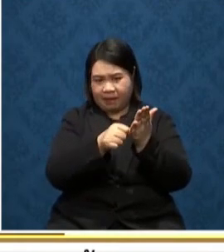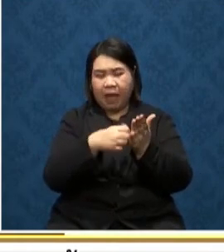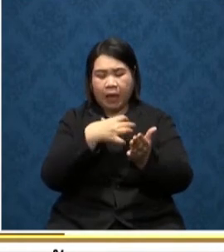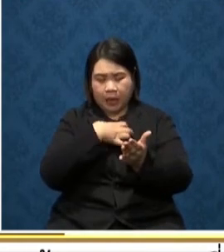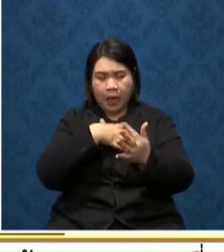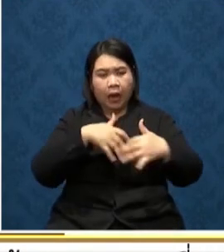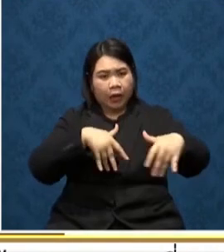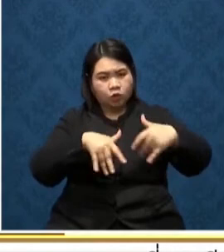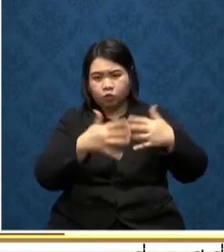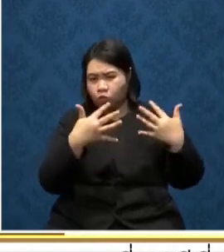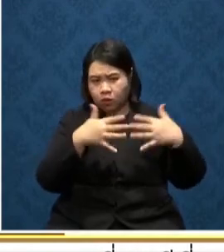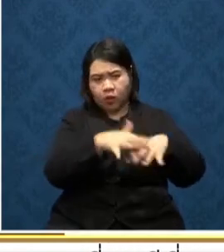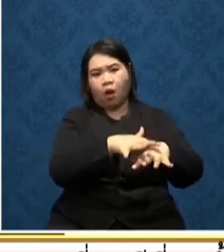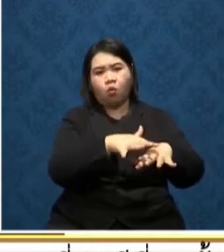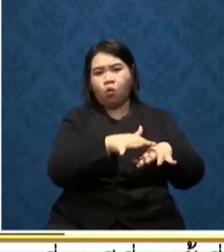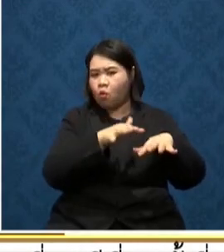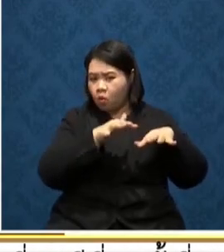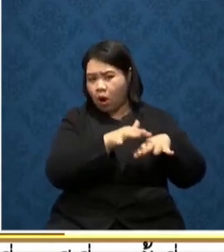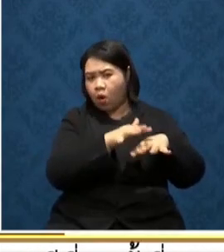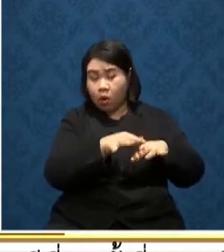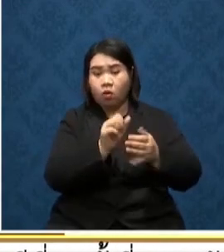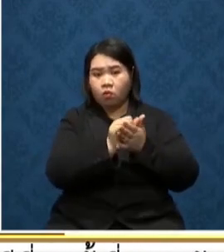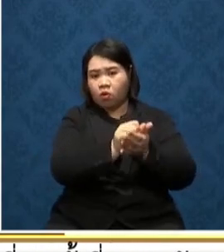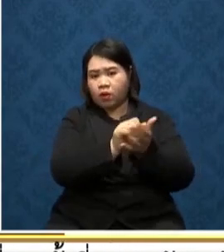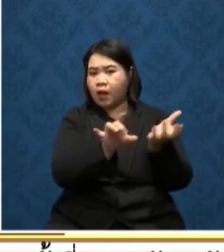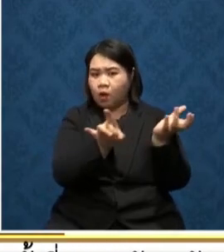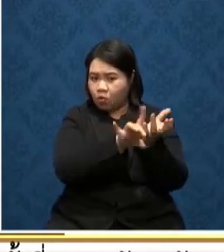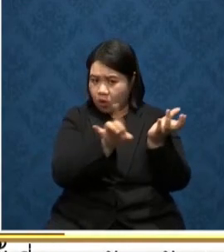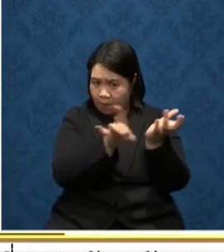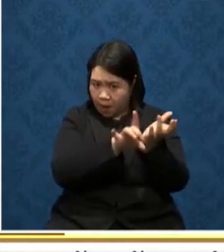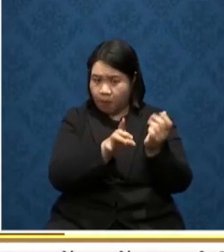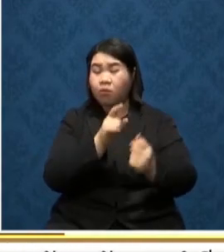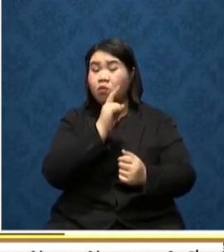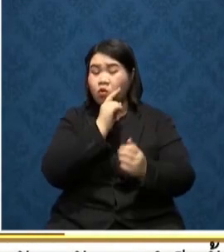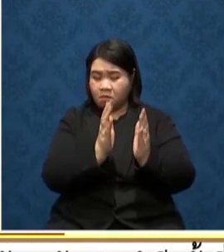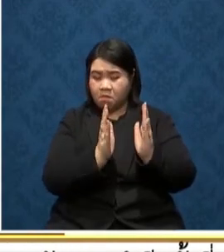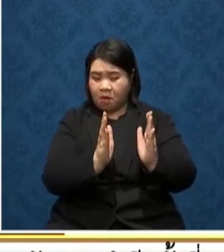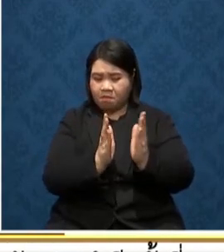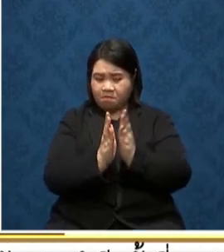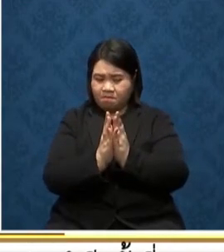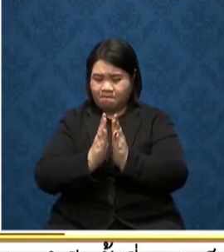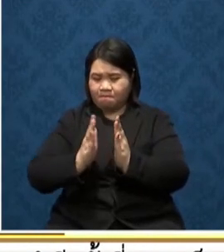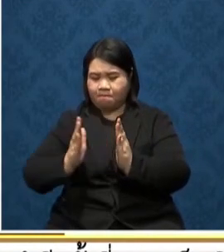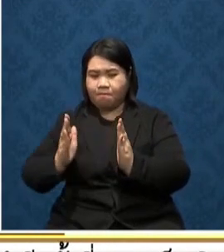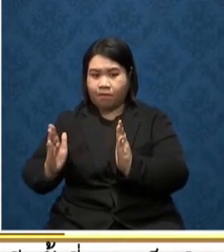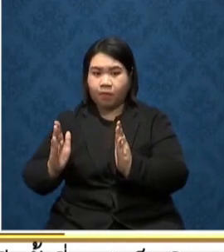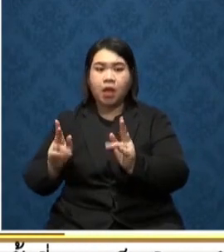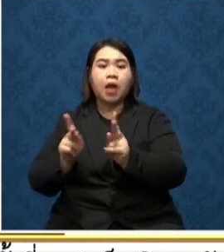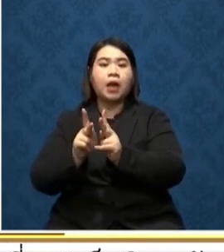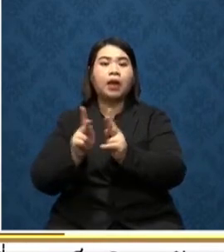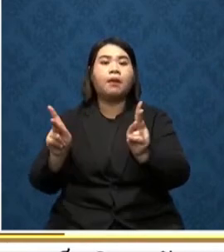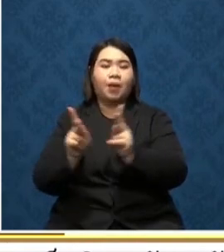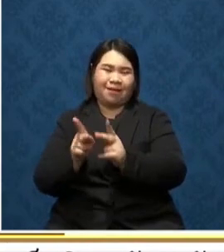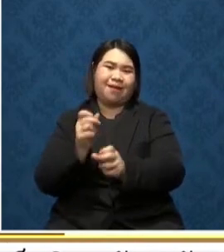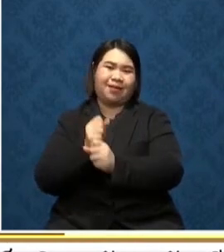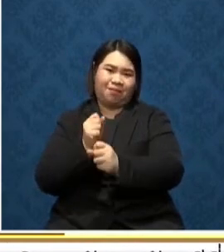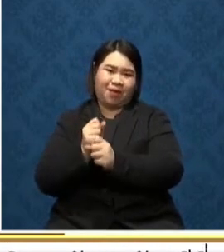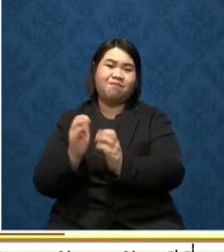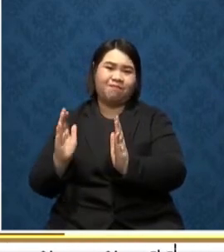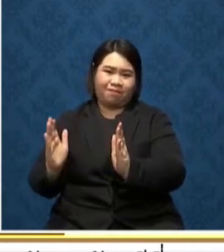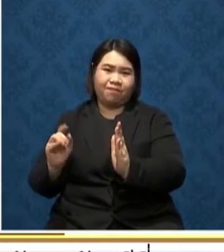ารให้กพนประยาชนอย่างมีคณภาพระยะยาวให้ไปตั้งคณะกรมการ รีบตคกรการขึ้มา